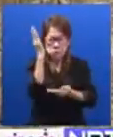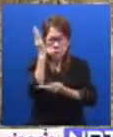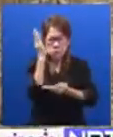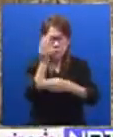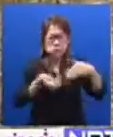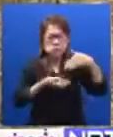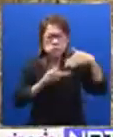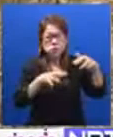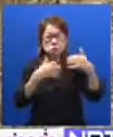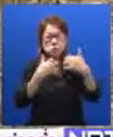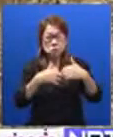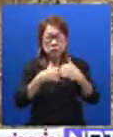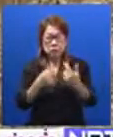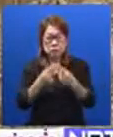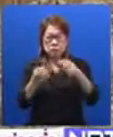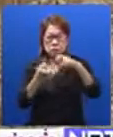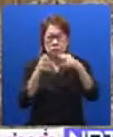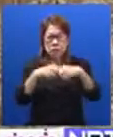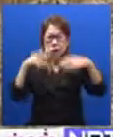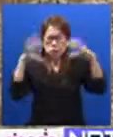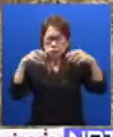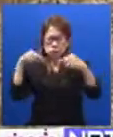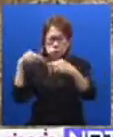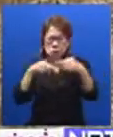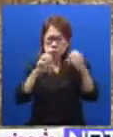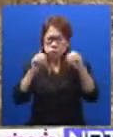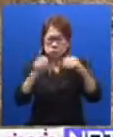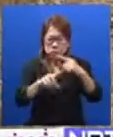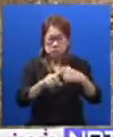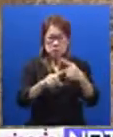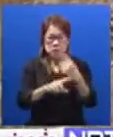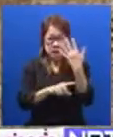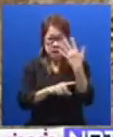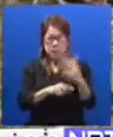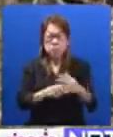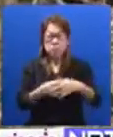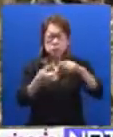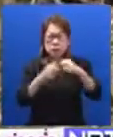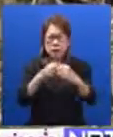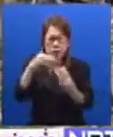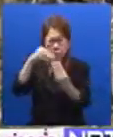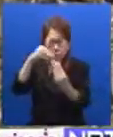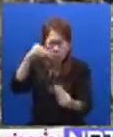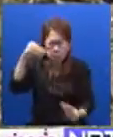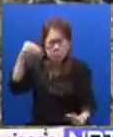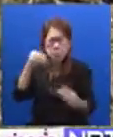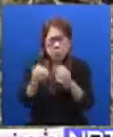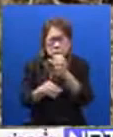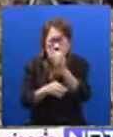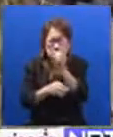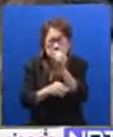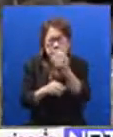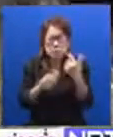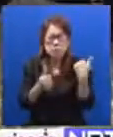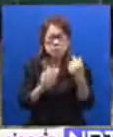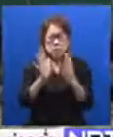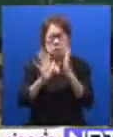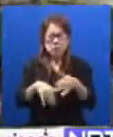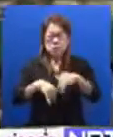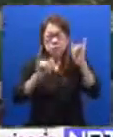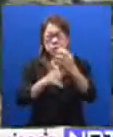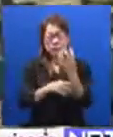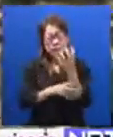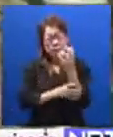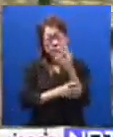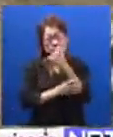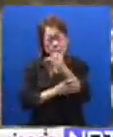งงานแต่จากปัญหาฝนทิ้งช่วงมานานกว่า5เดือนส่งผลให้ลำต้นอ้อยเล็กเกษตรกรบางรายต้องปล่อยให้ต้นอ้อยแห้งต